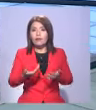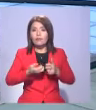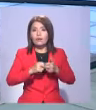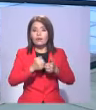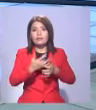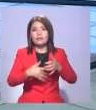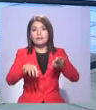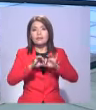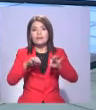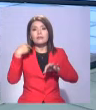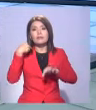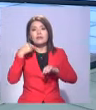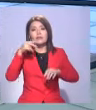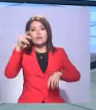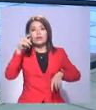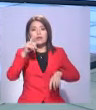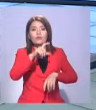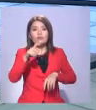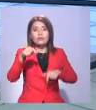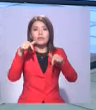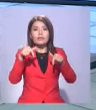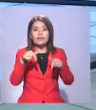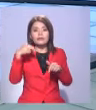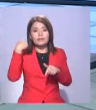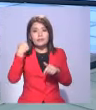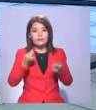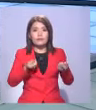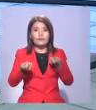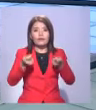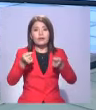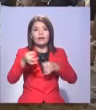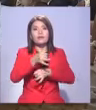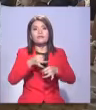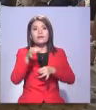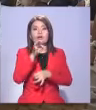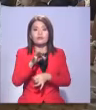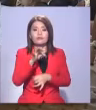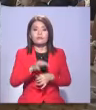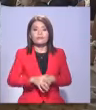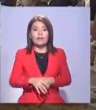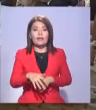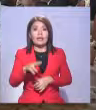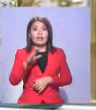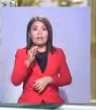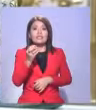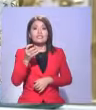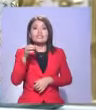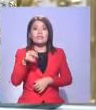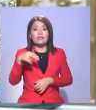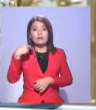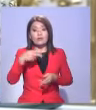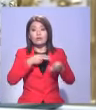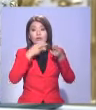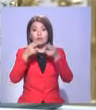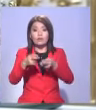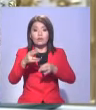көтерілді, мемлекет басшылары қандай шешімге келді, толығырақ келесі бейнематериалда. Қасым Жомарт Тоқаев Тәжікстанға жұмыс сапары барысында